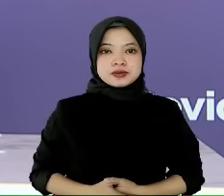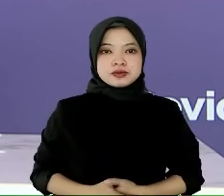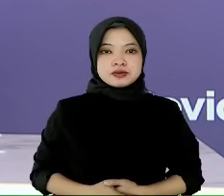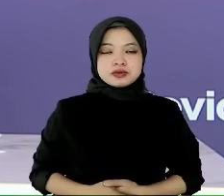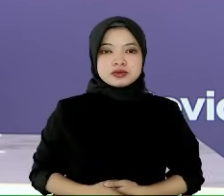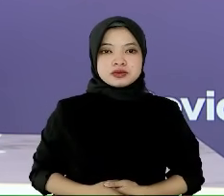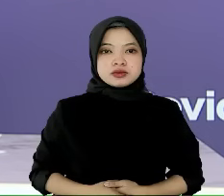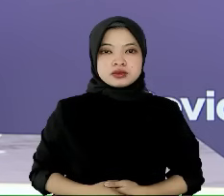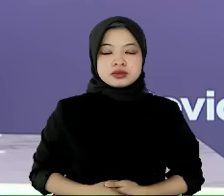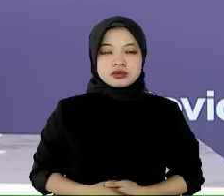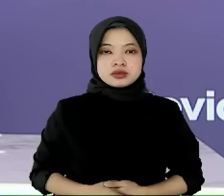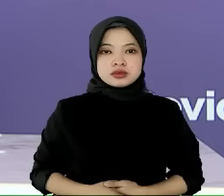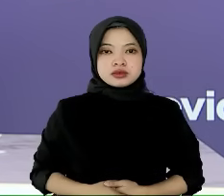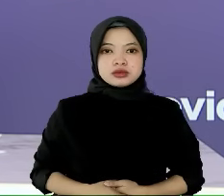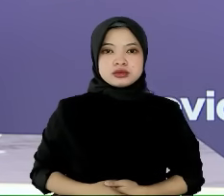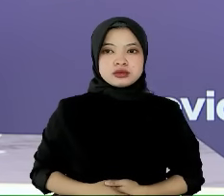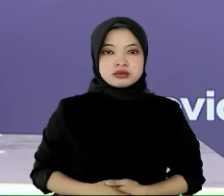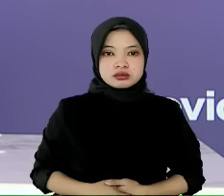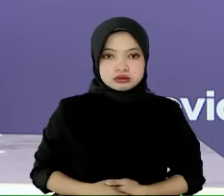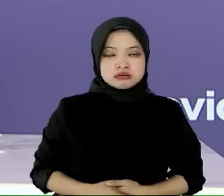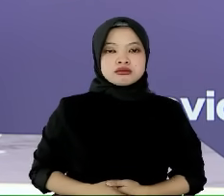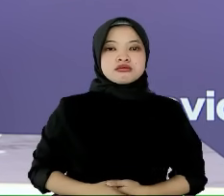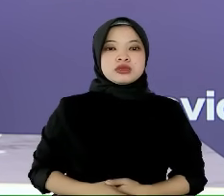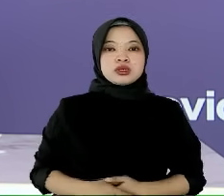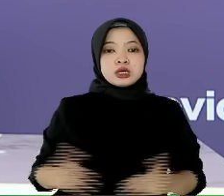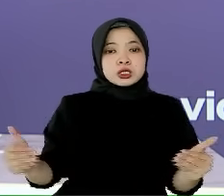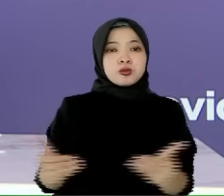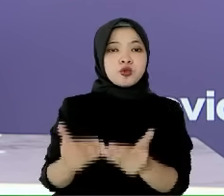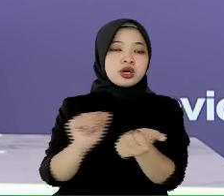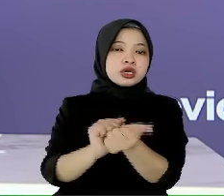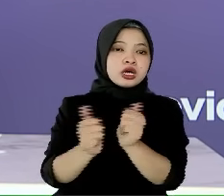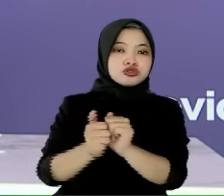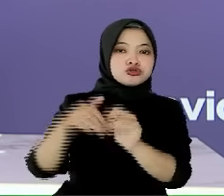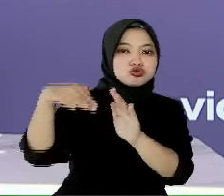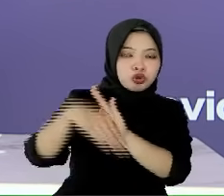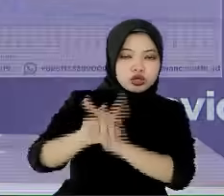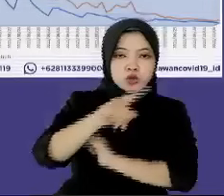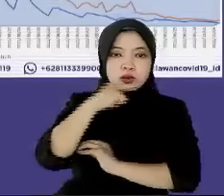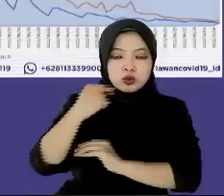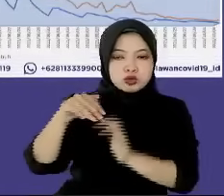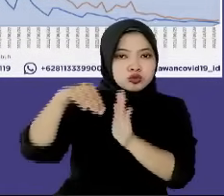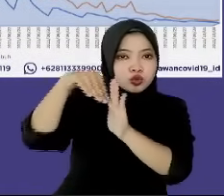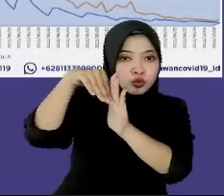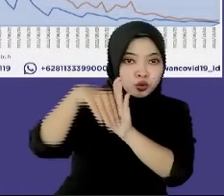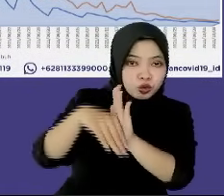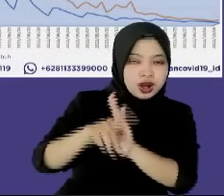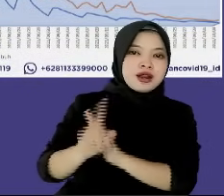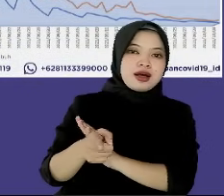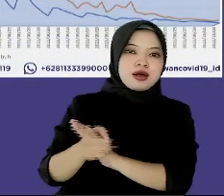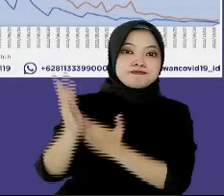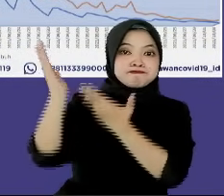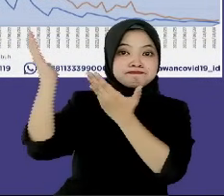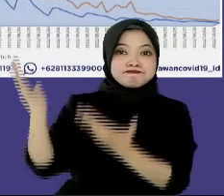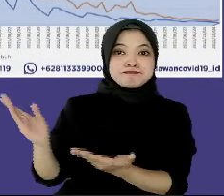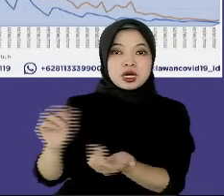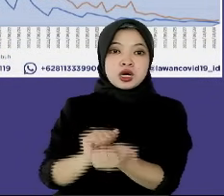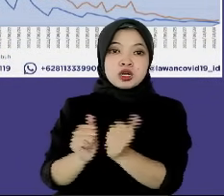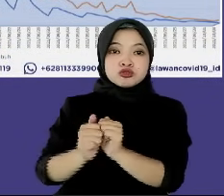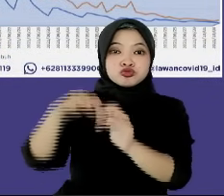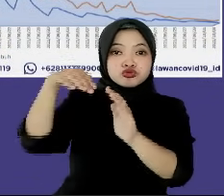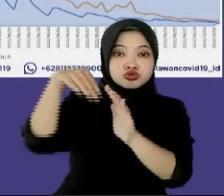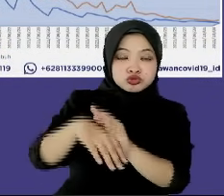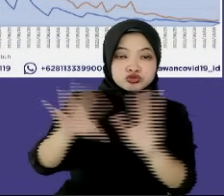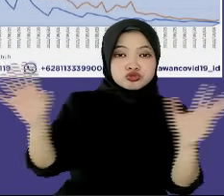ketahui bahwa kasus COVID-19 terus mengalami penurunan setiap minggunya. Minggu ini menandakan penurunan kasus